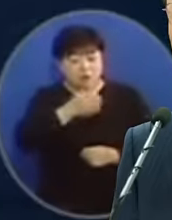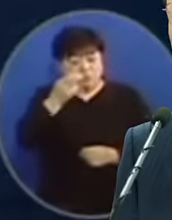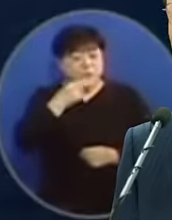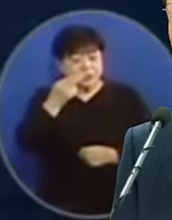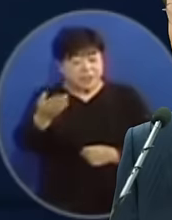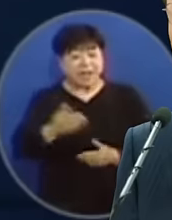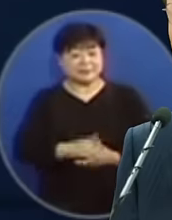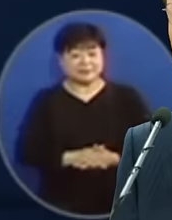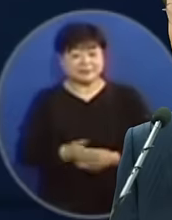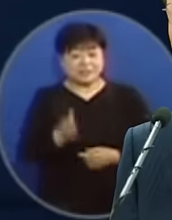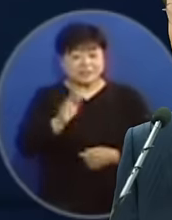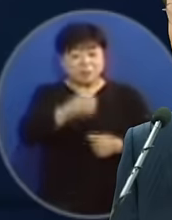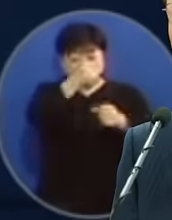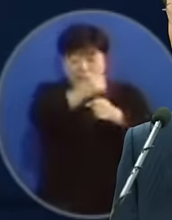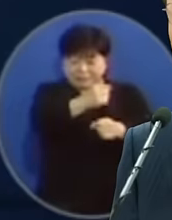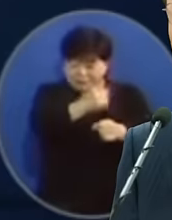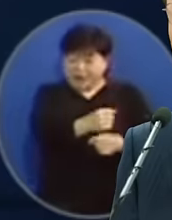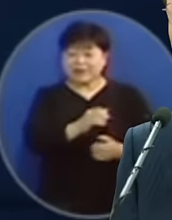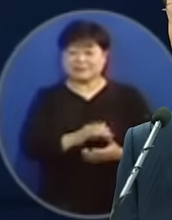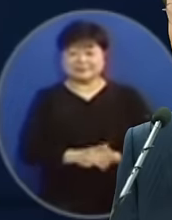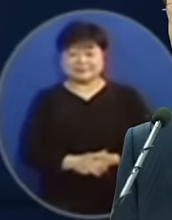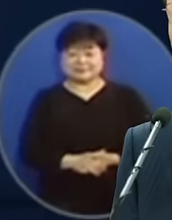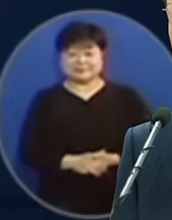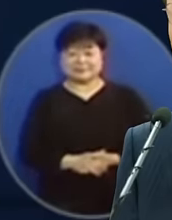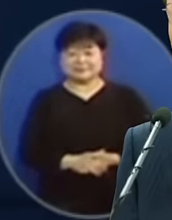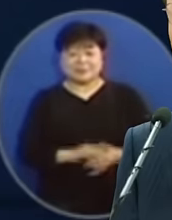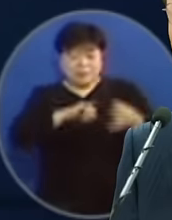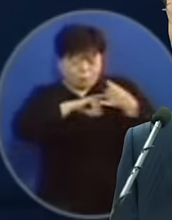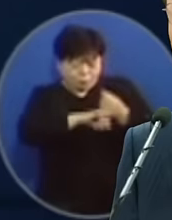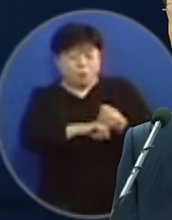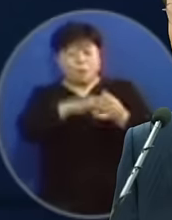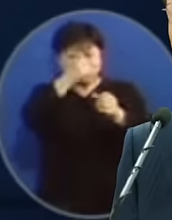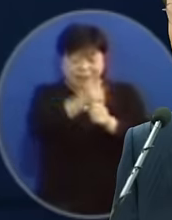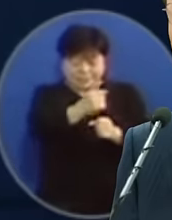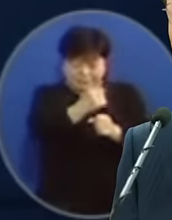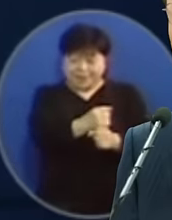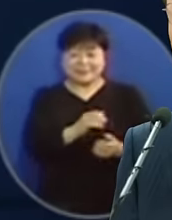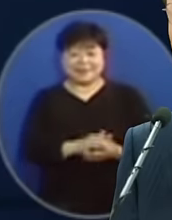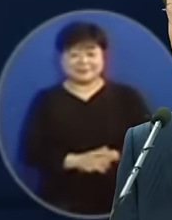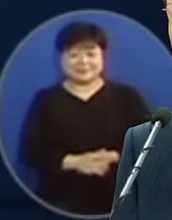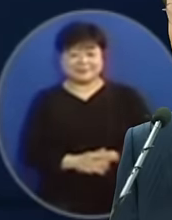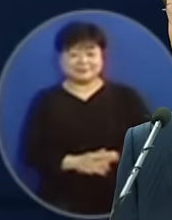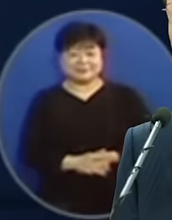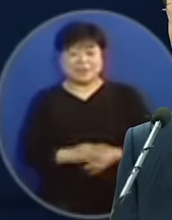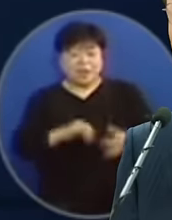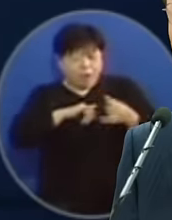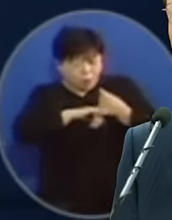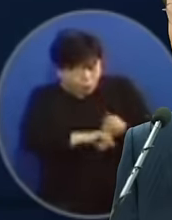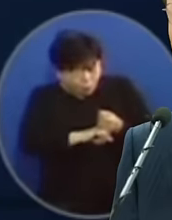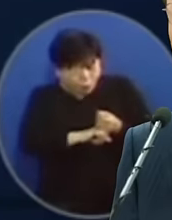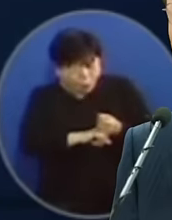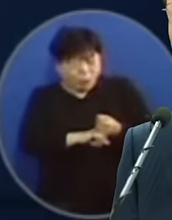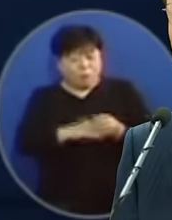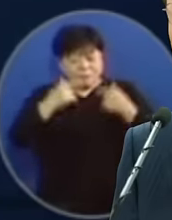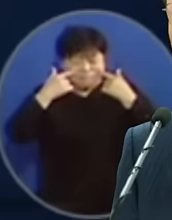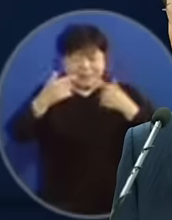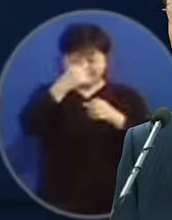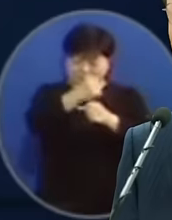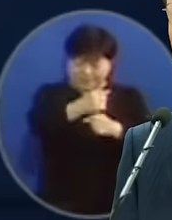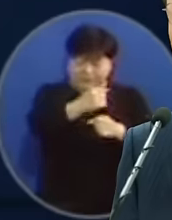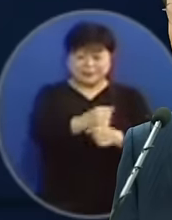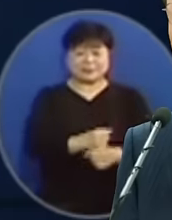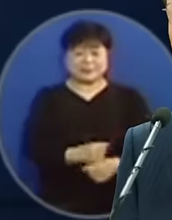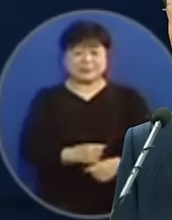없는가? 그러면 만들어야 한다. 반드시 만들어야 한다. 꼭 만들어야 한다.